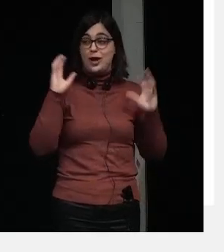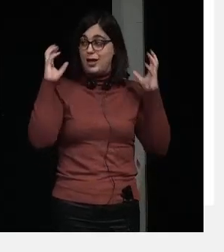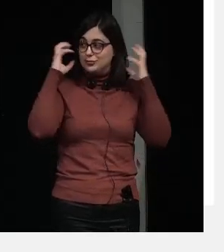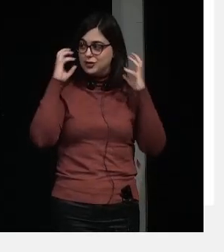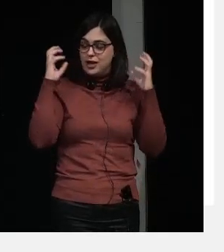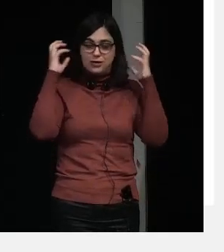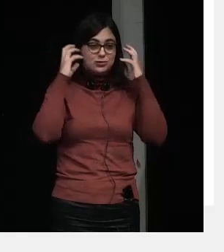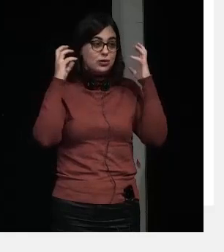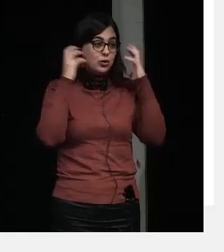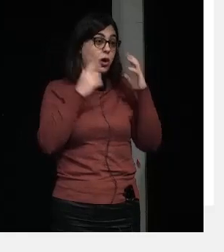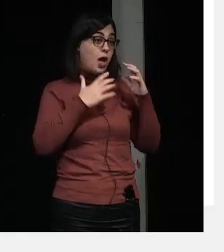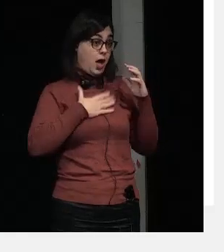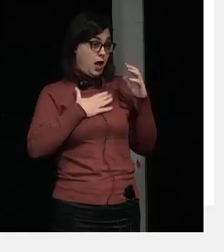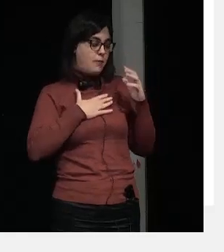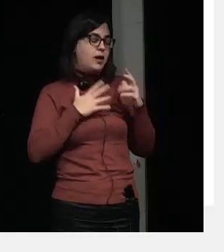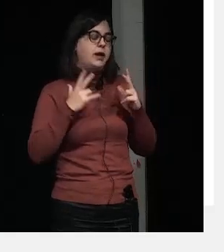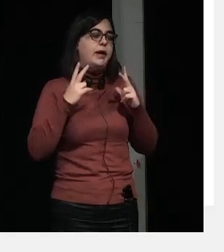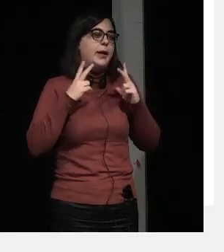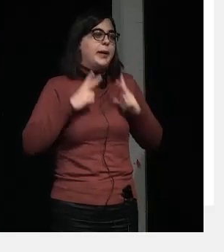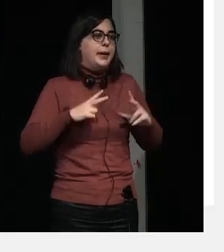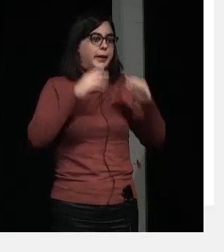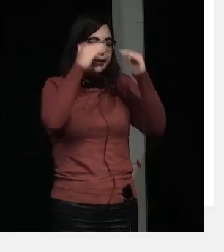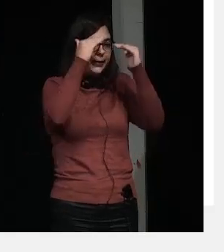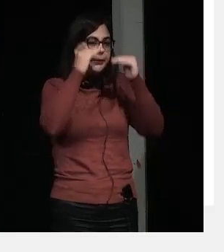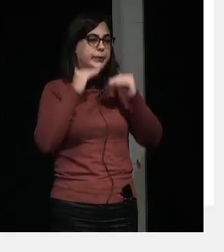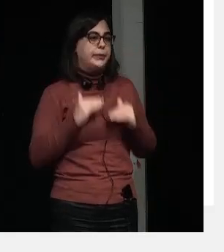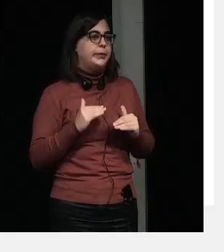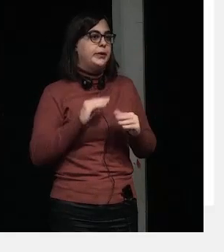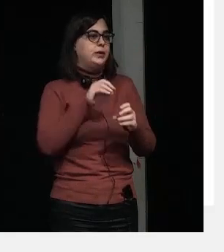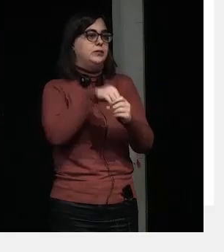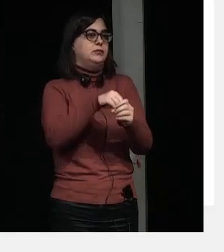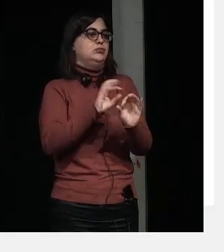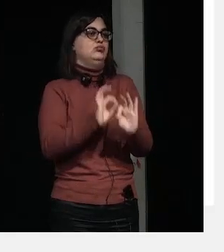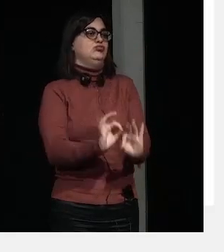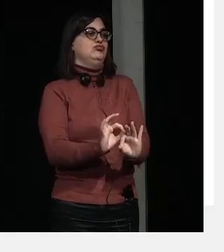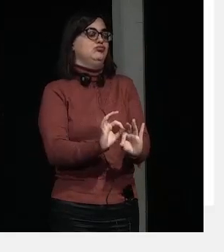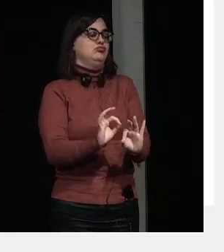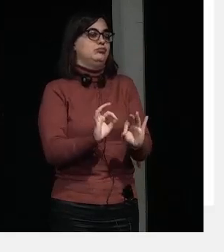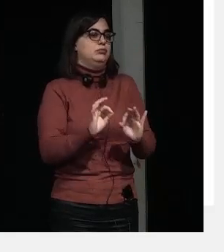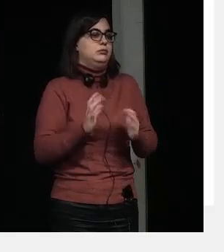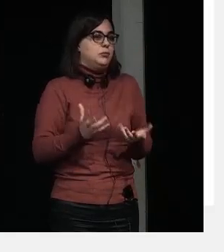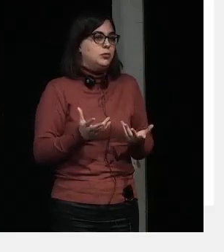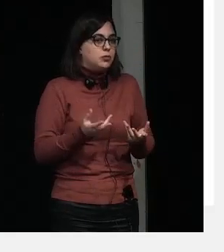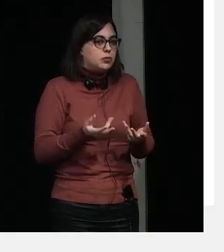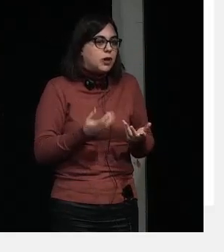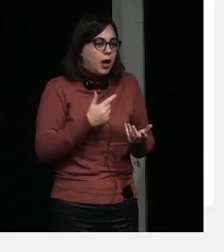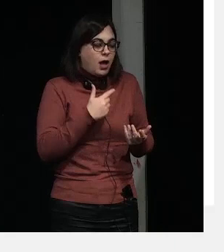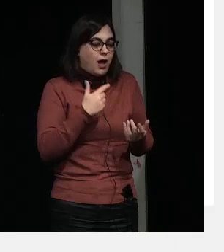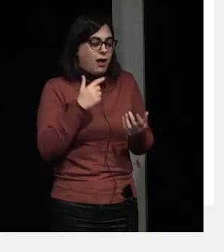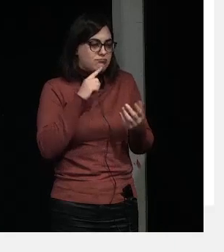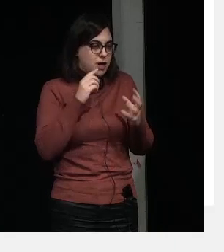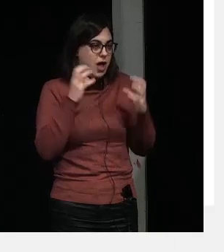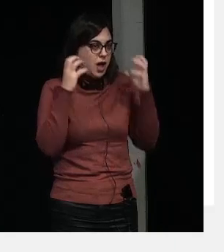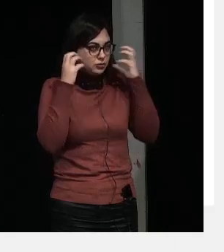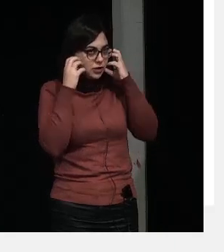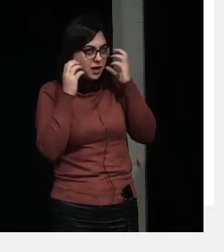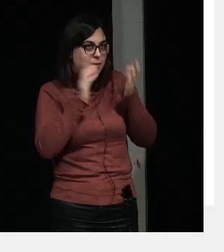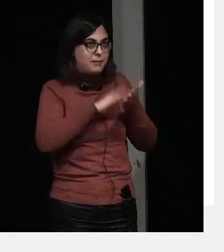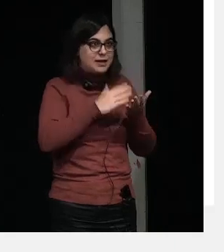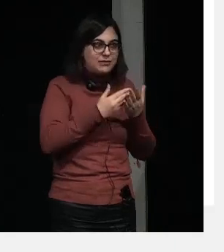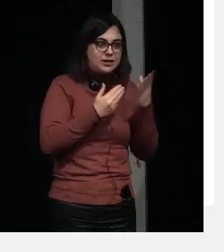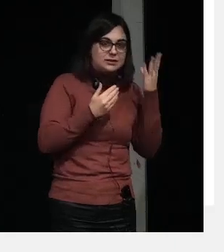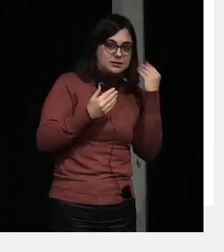πολύ ανακουφιστικό για μένα. Γιατί είναι κάτι το οποίο η